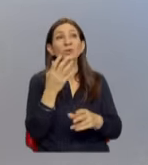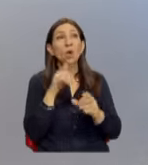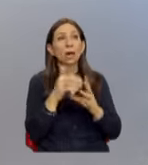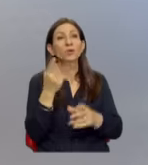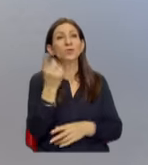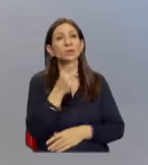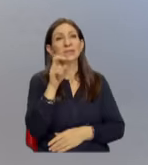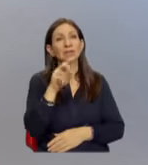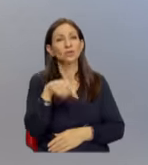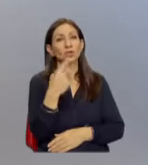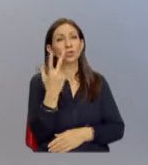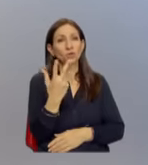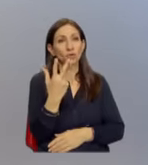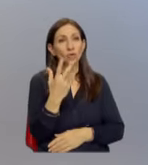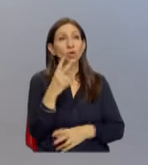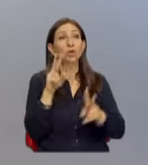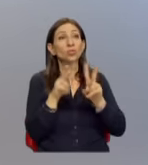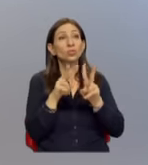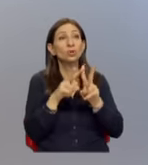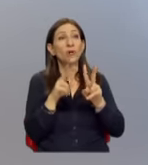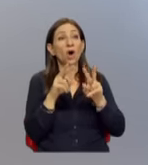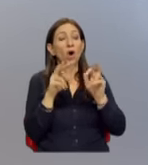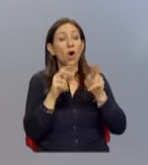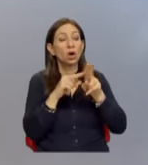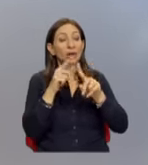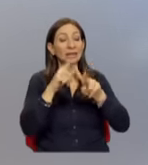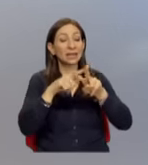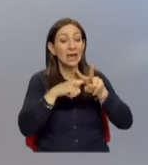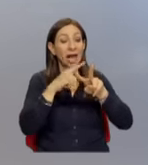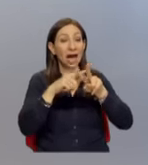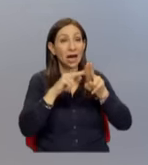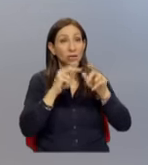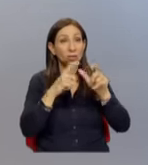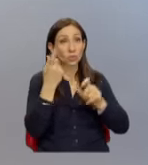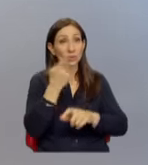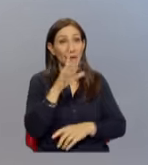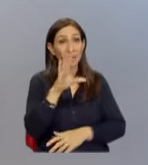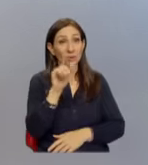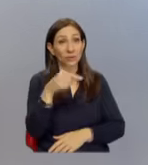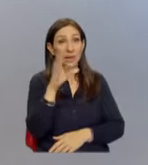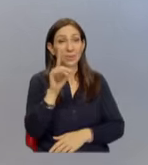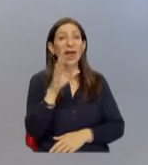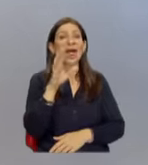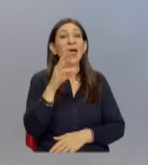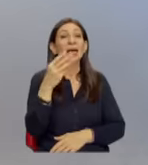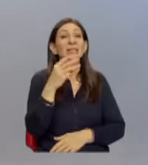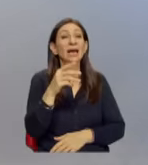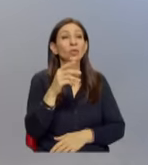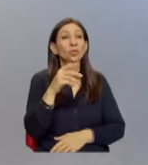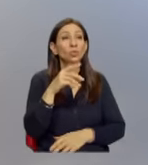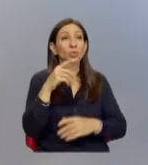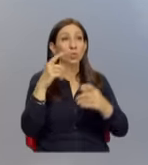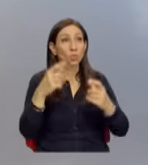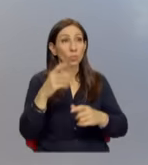aldı? %8,3. Mustafa Oktay Aksu %51,51. Peki Esenyurt bir